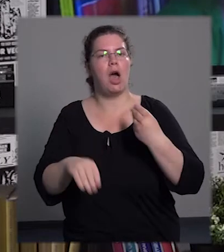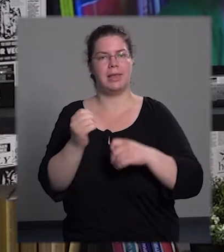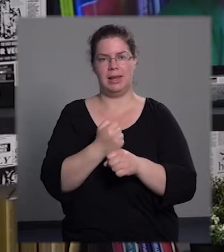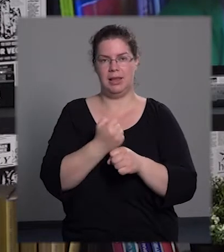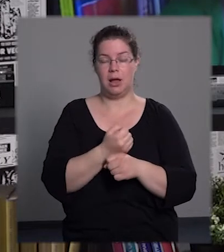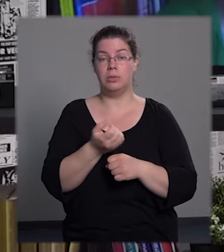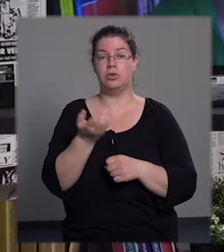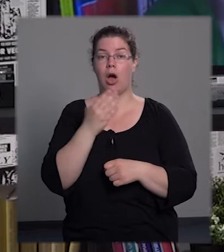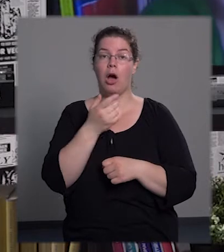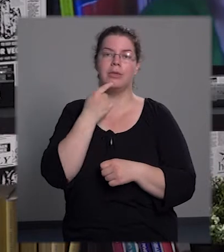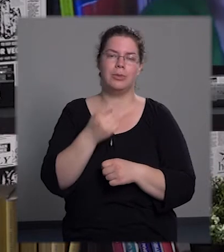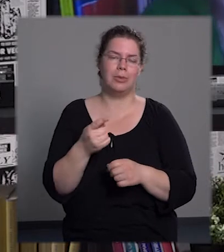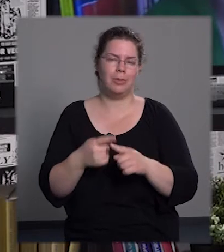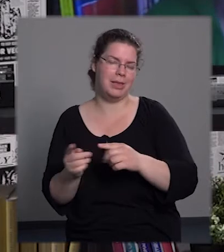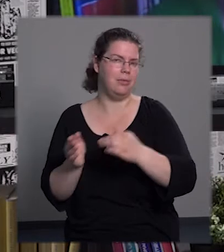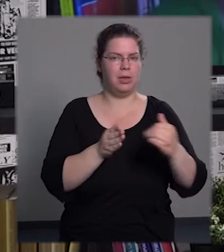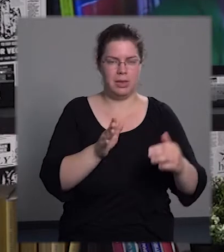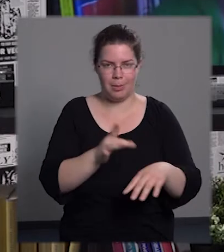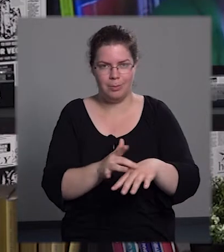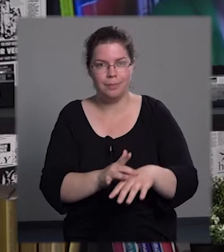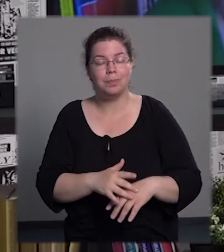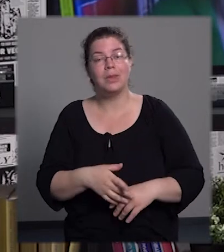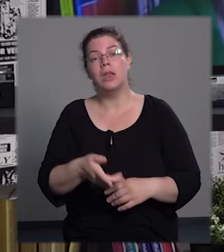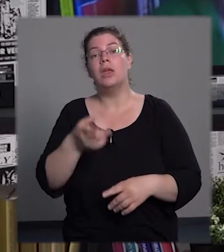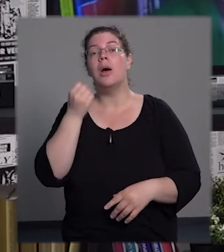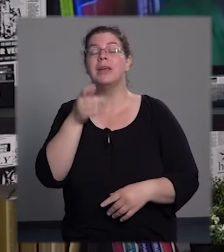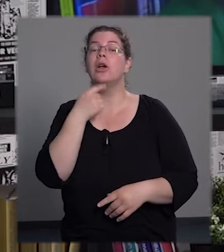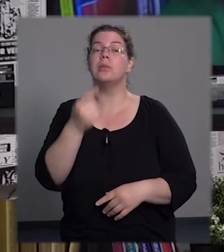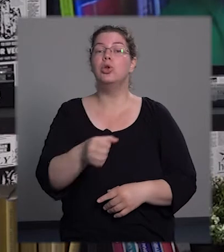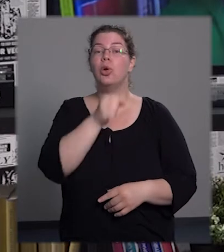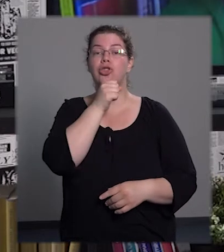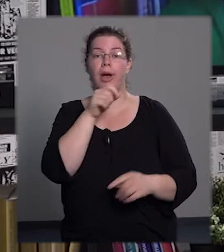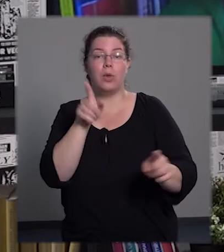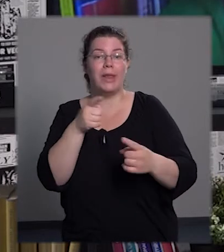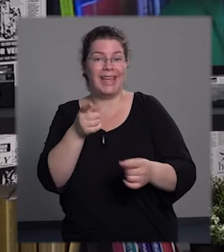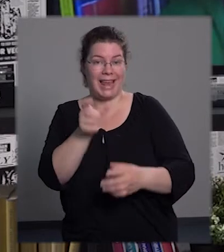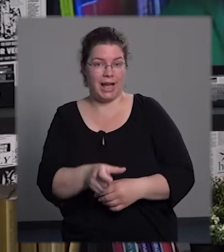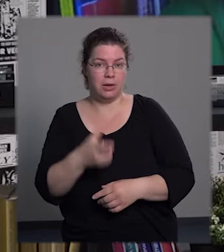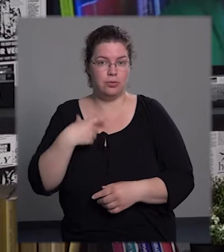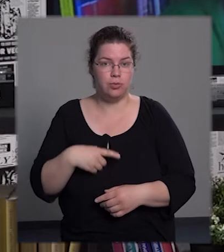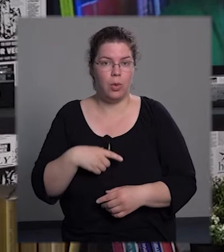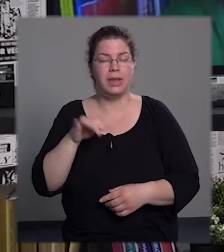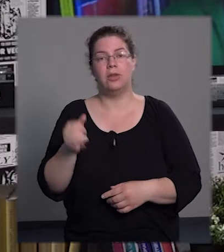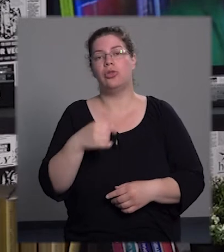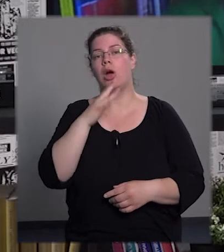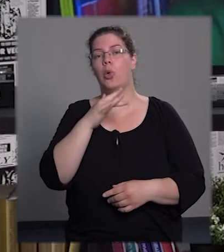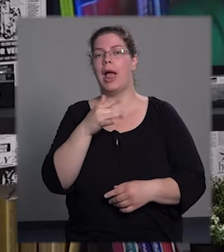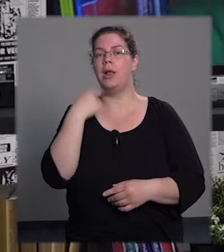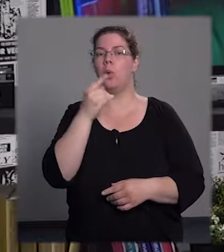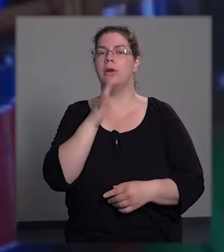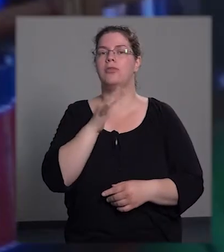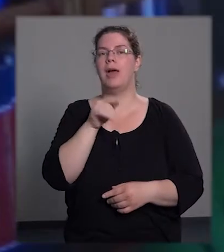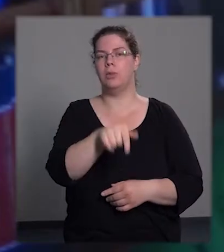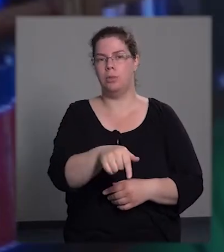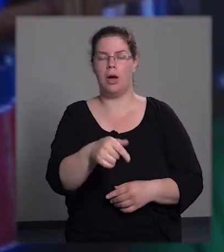hogy ő, most kicsit visszaugrok, tehát amikor ő azt mondjuk, hogy ő sanzon énekesnő volt, és a Royal Orfeumban énekelt, akkor ezt úgy kell